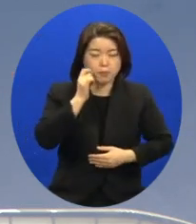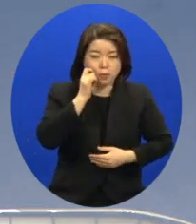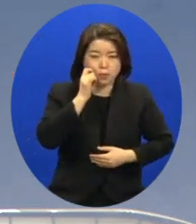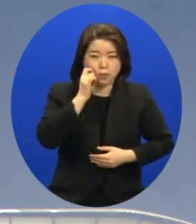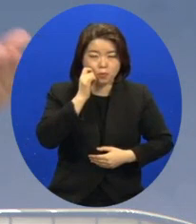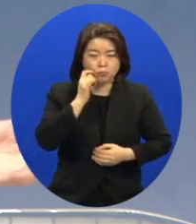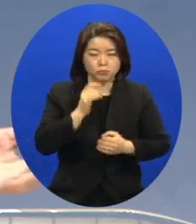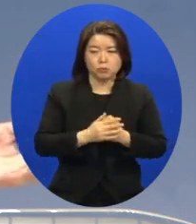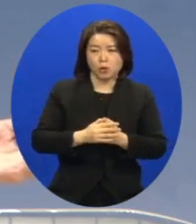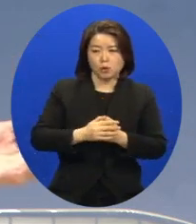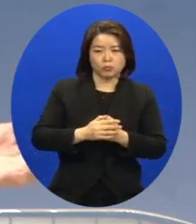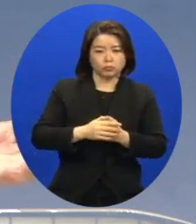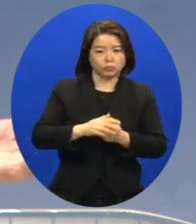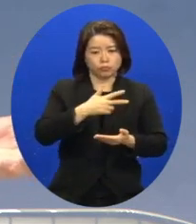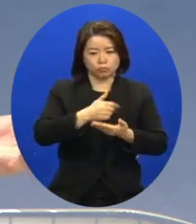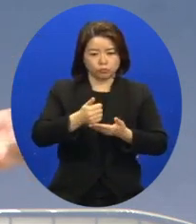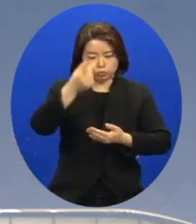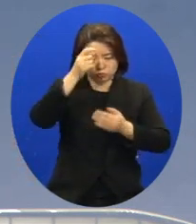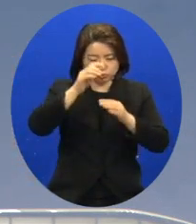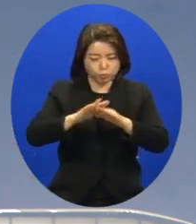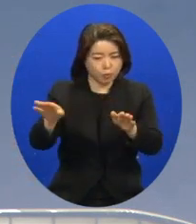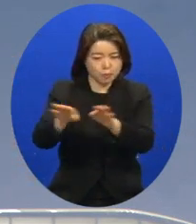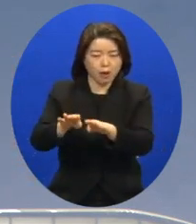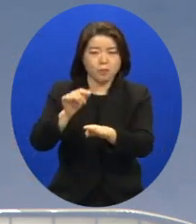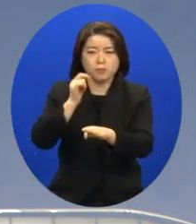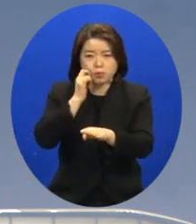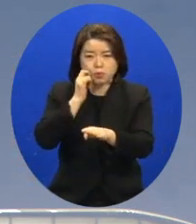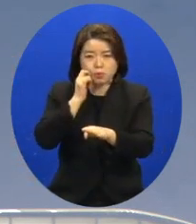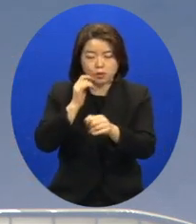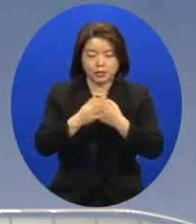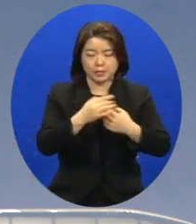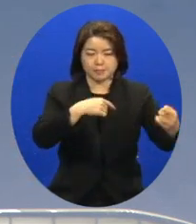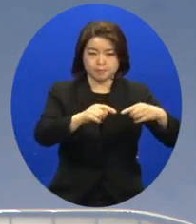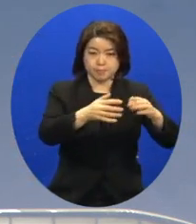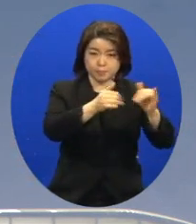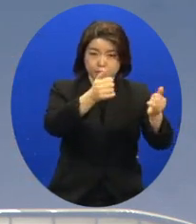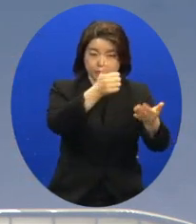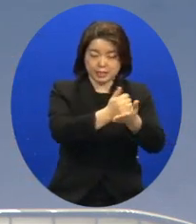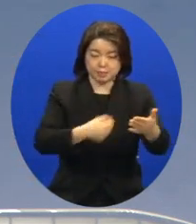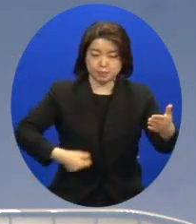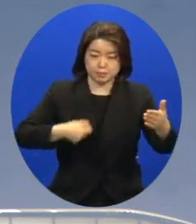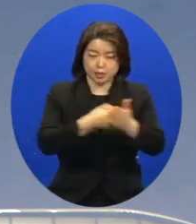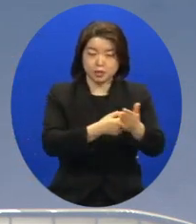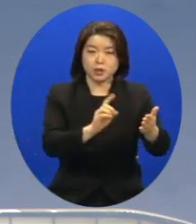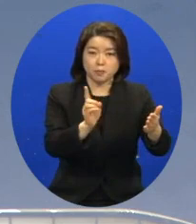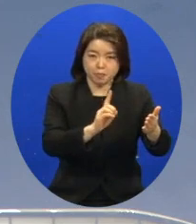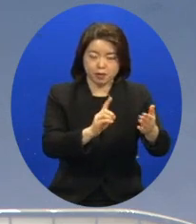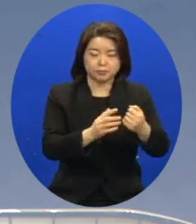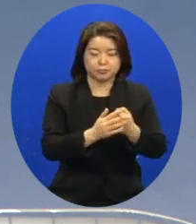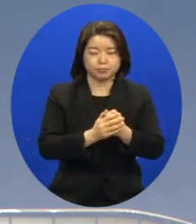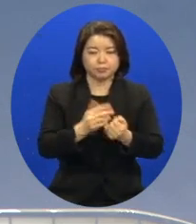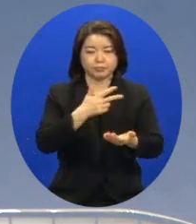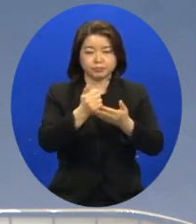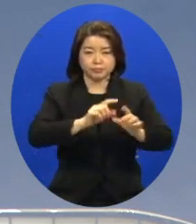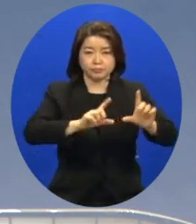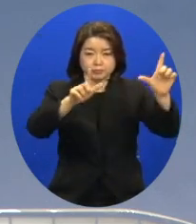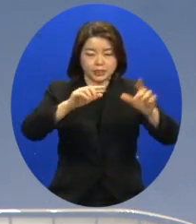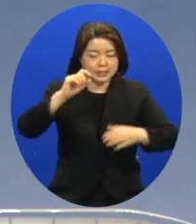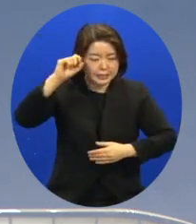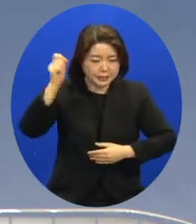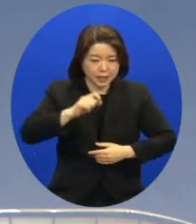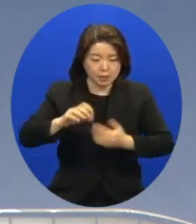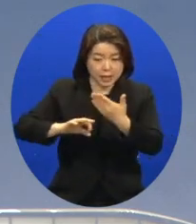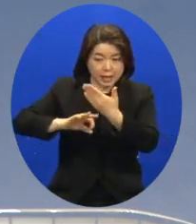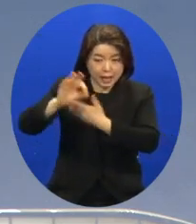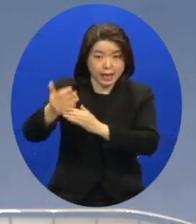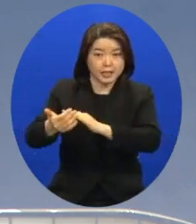주일에 예배를 안 드릴 수도 없고 그 리더들이 결정하기를 우리 주일 새벽에 해가 뜨기